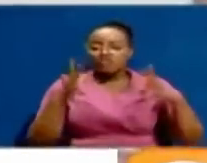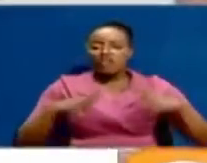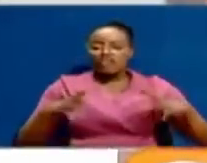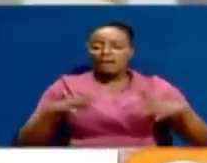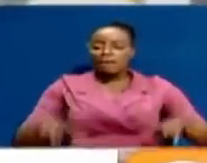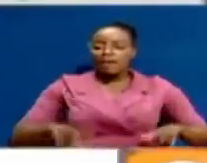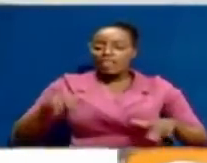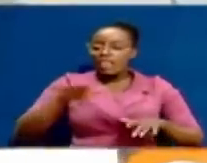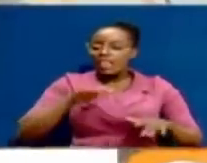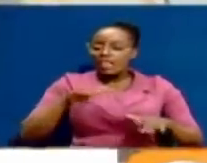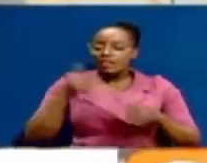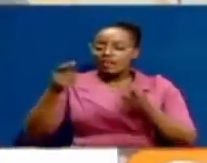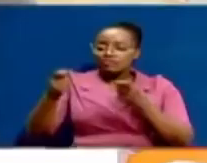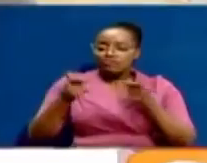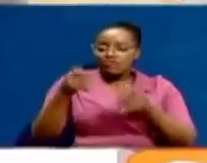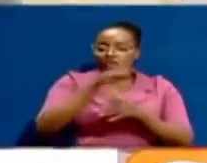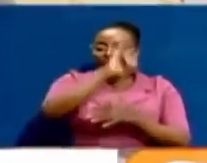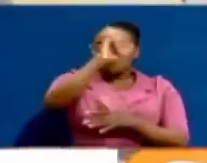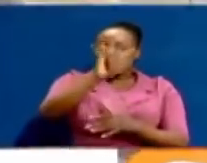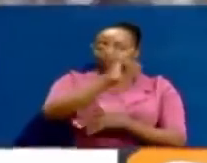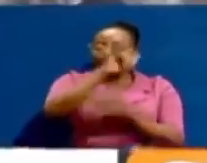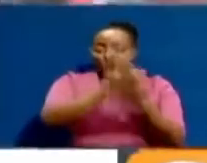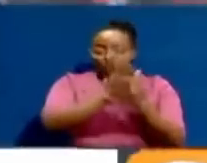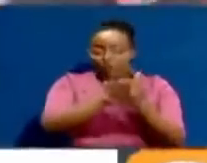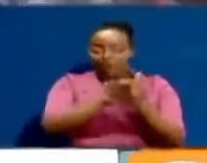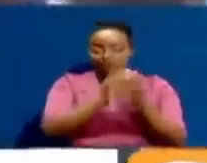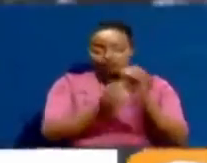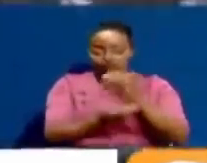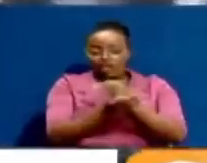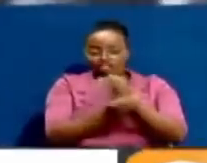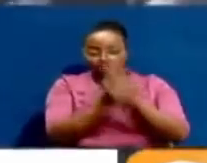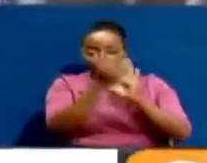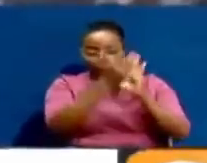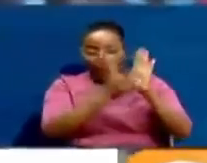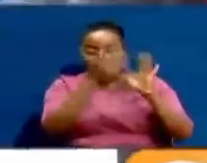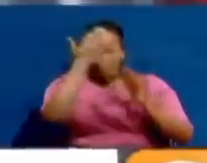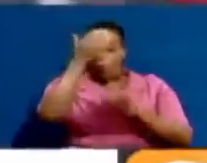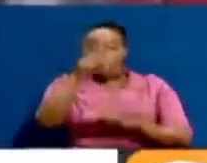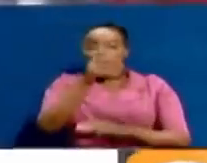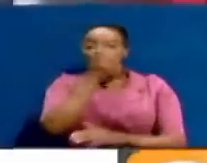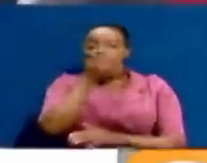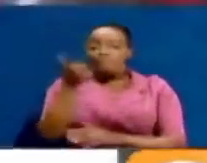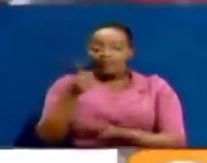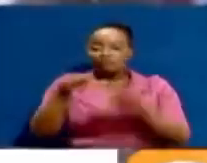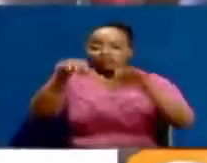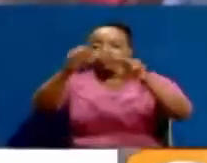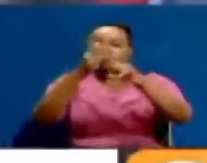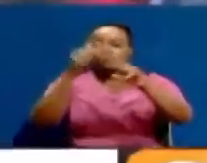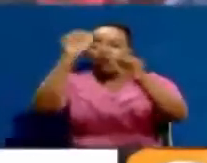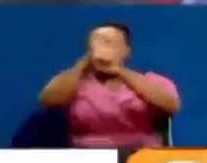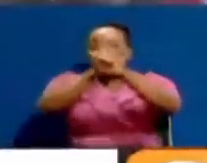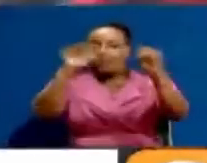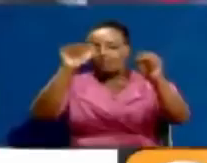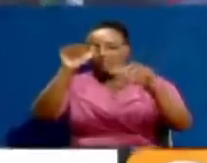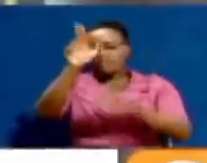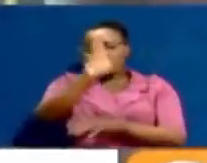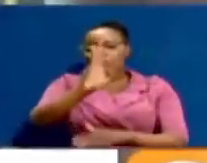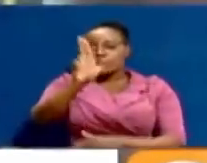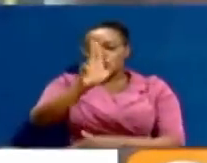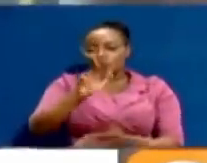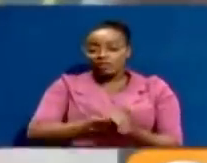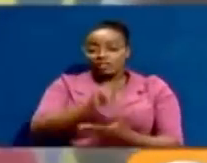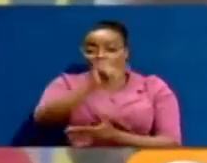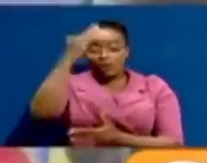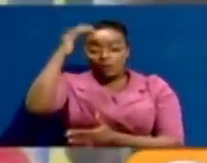residents, drawing them back to the Jubilee manifesto, explaining why he fits best to take over from President Uhuru Kenyatta. So,